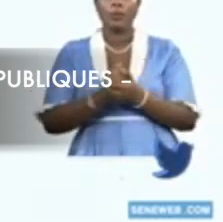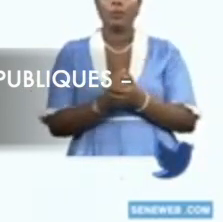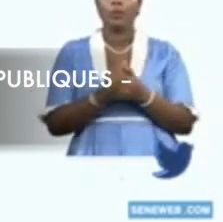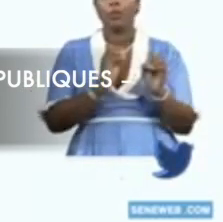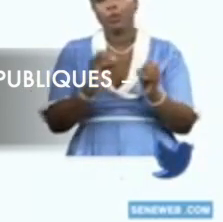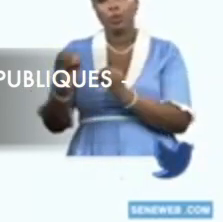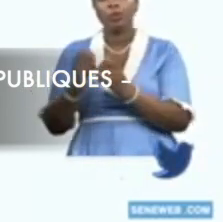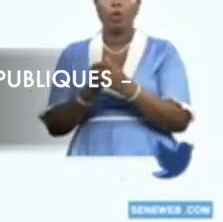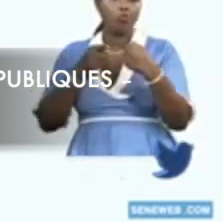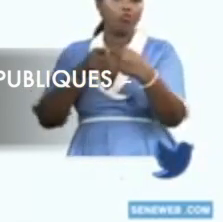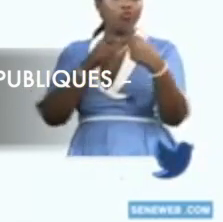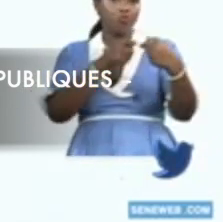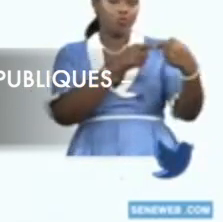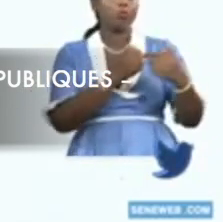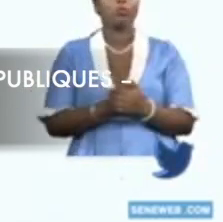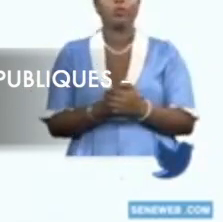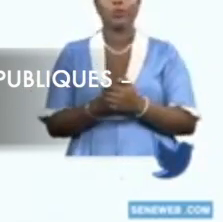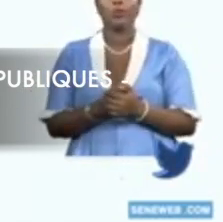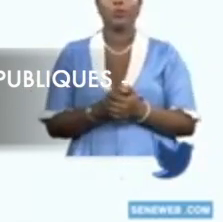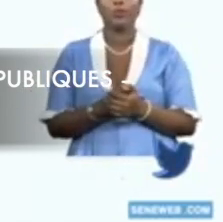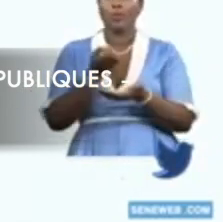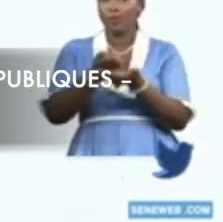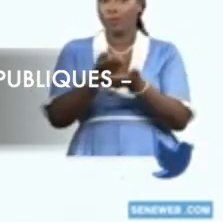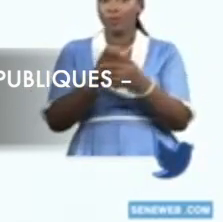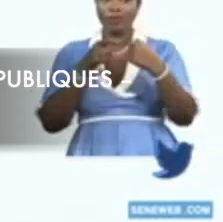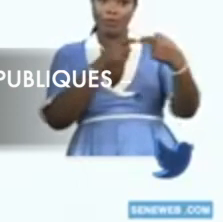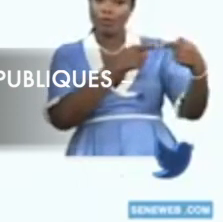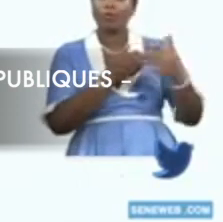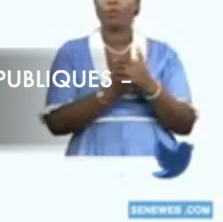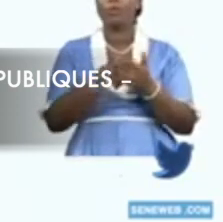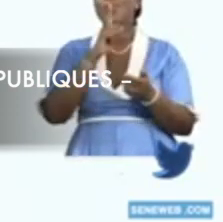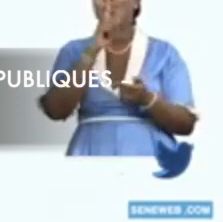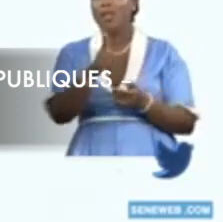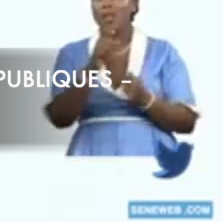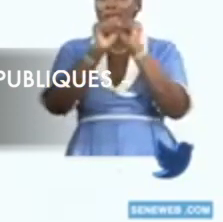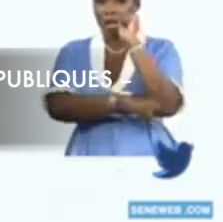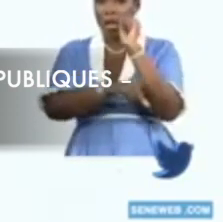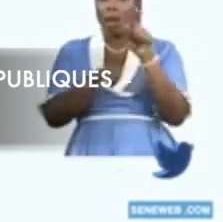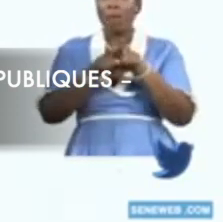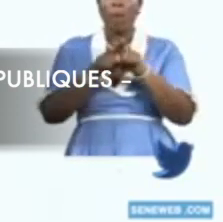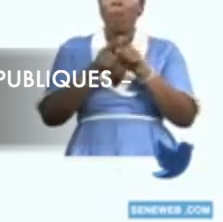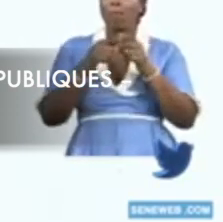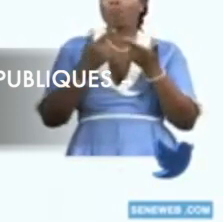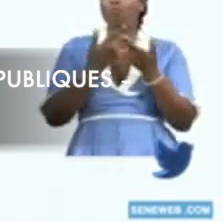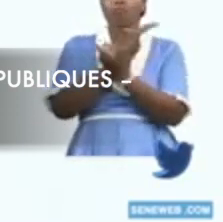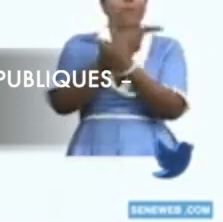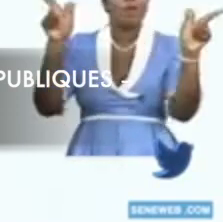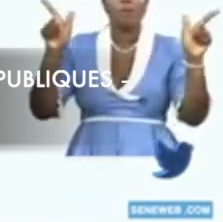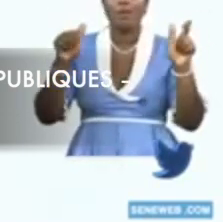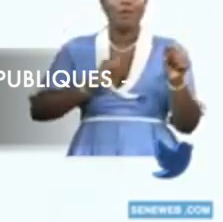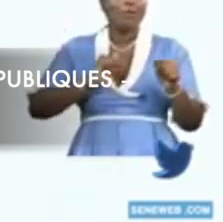économie compétitive. Économie compétitive. Ligne du Blumoy Sénégal Boumon Bokpam, Djoukte Am Natane,